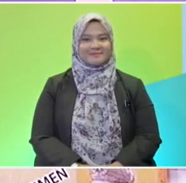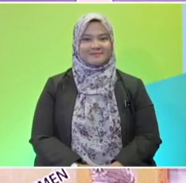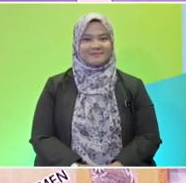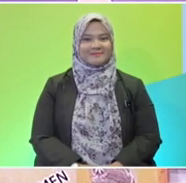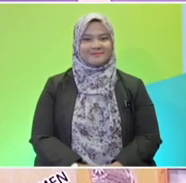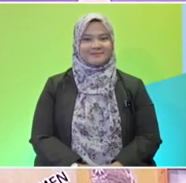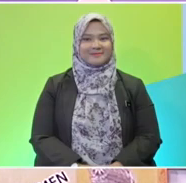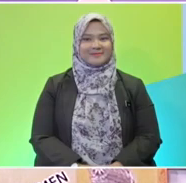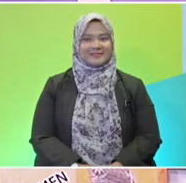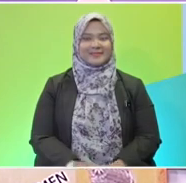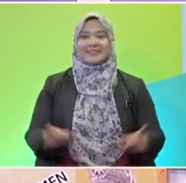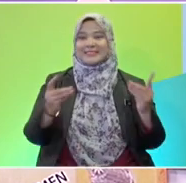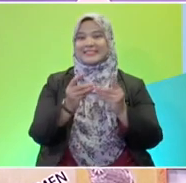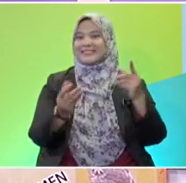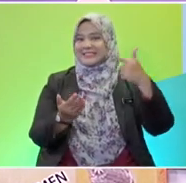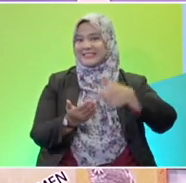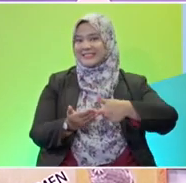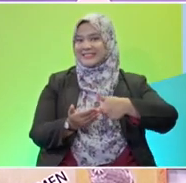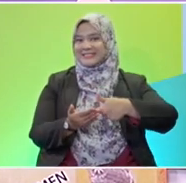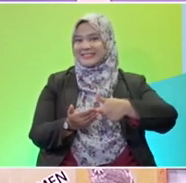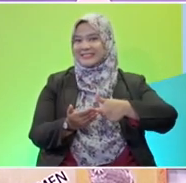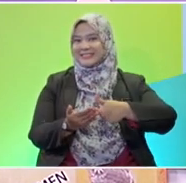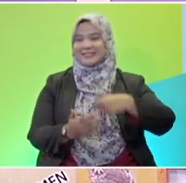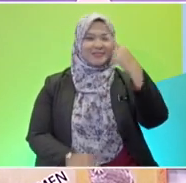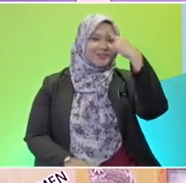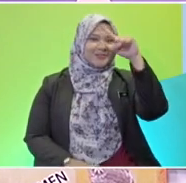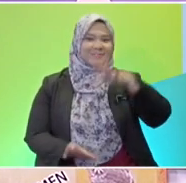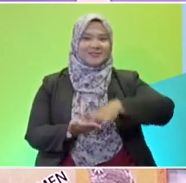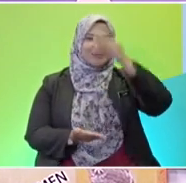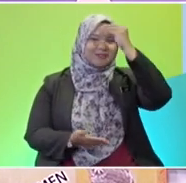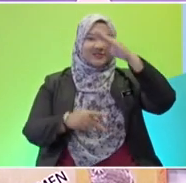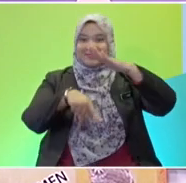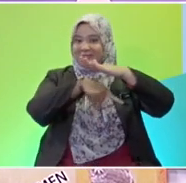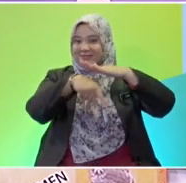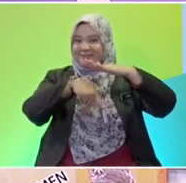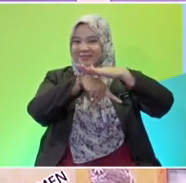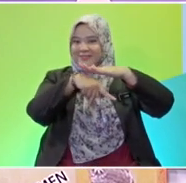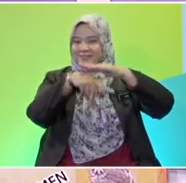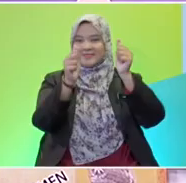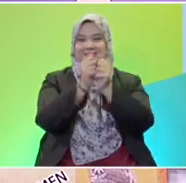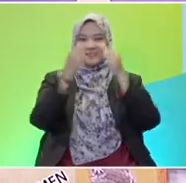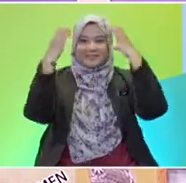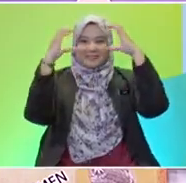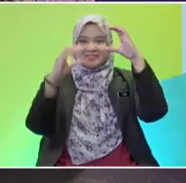kembali menonton slot prasekolah di saluran Didik TV KPM bersama saya ini